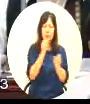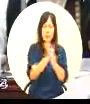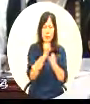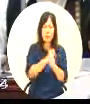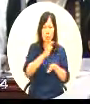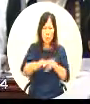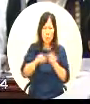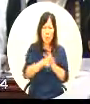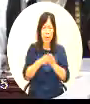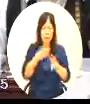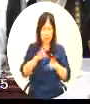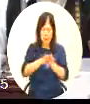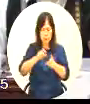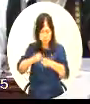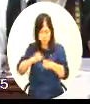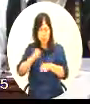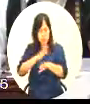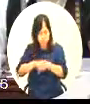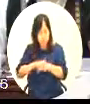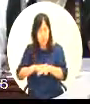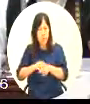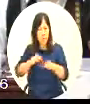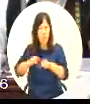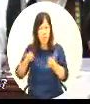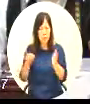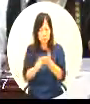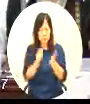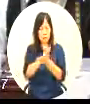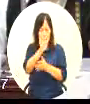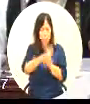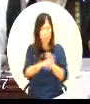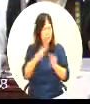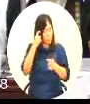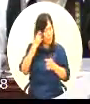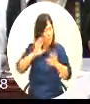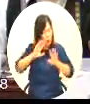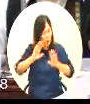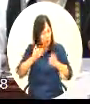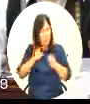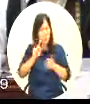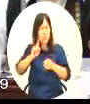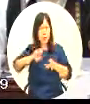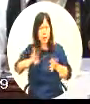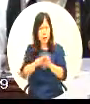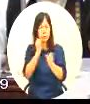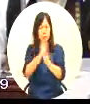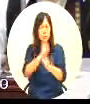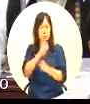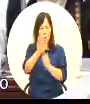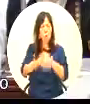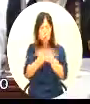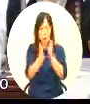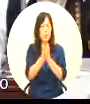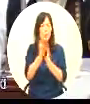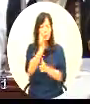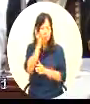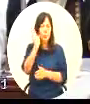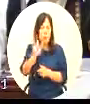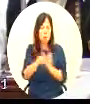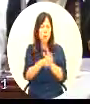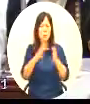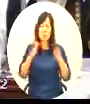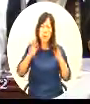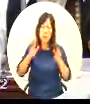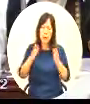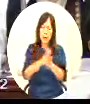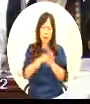始要先进行设计，那设计完成之后 预计什么时候动工？ 我们如果说整个顺利的话我们是预计差不